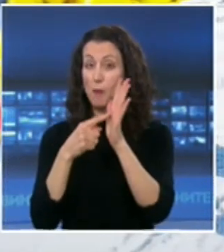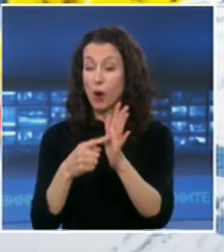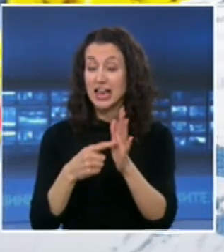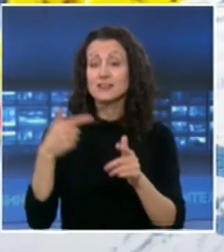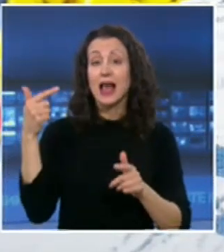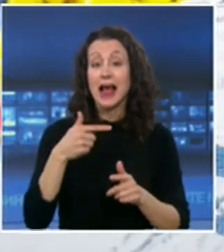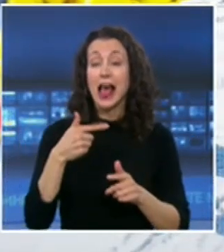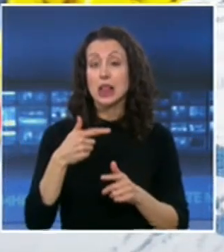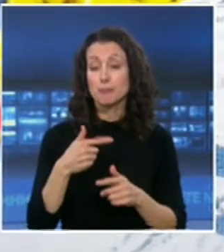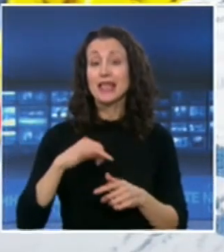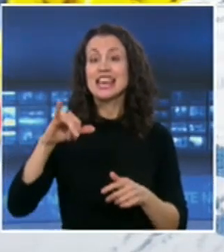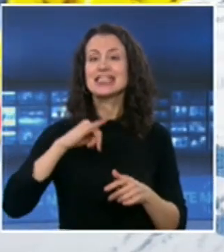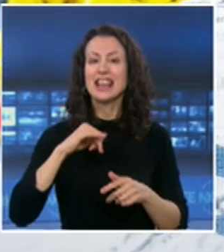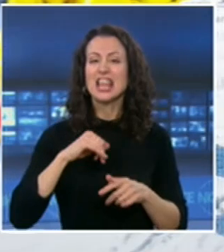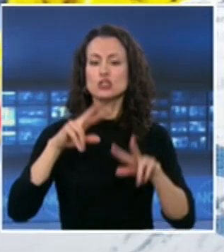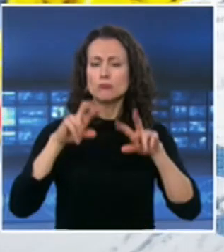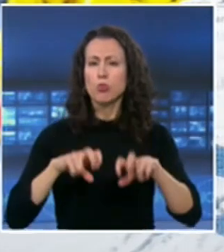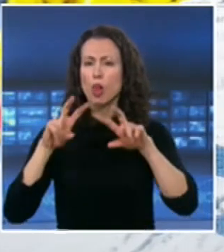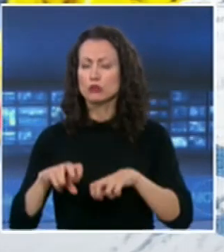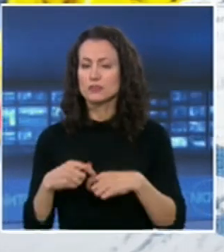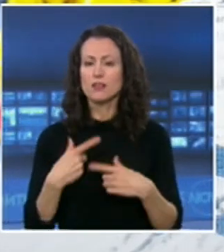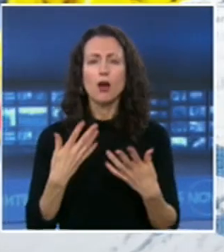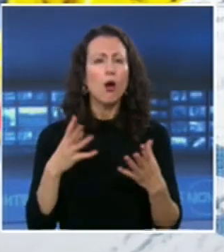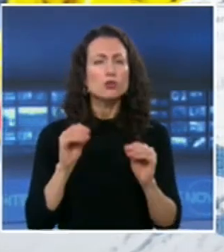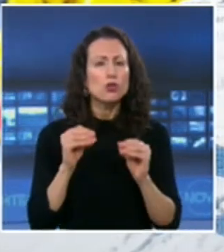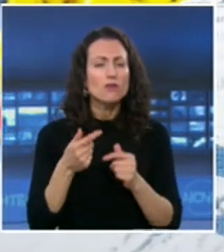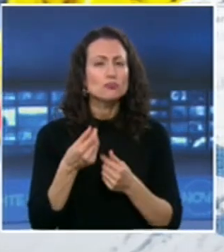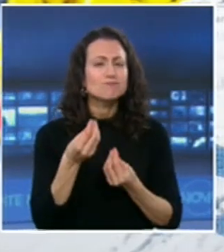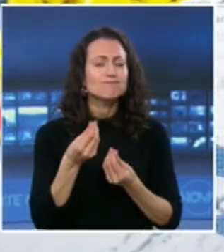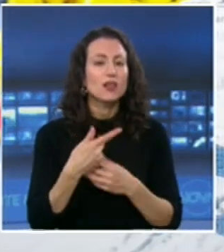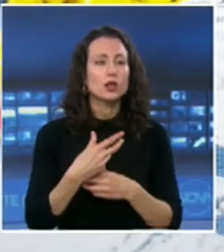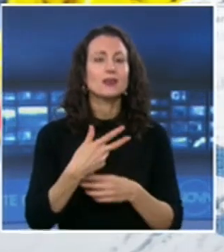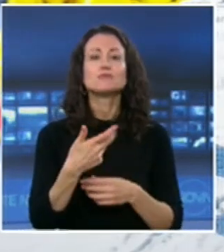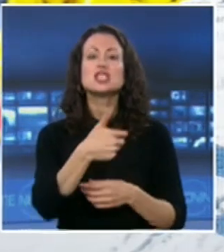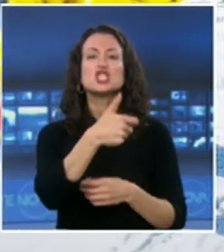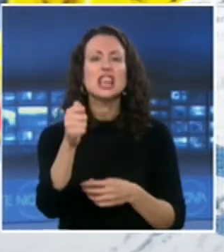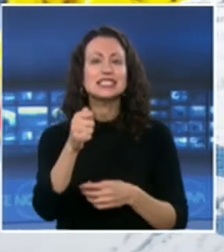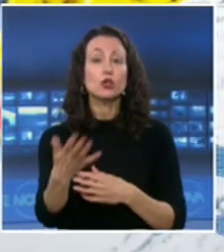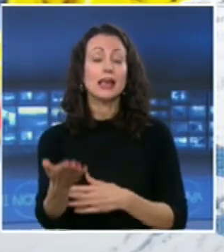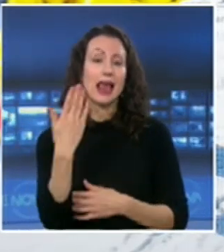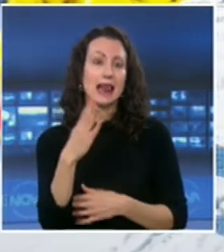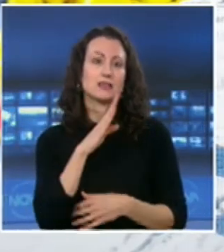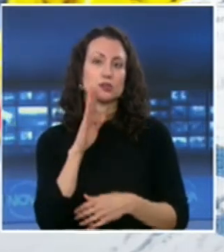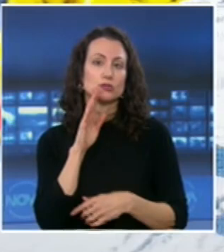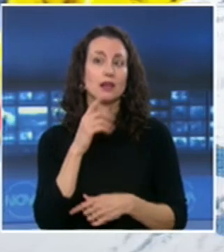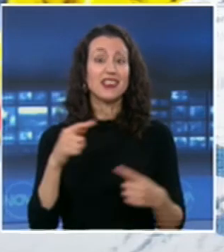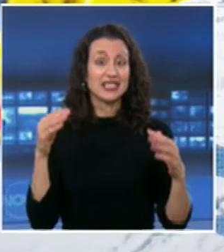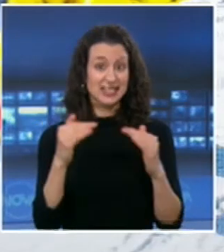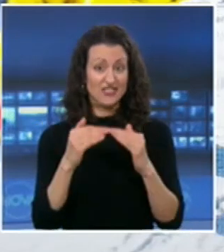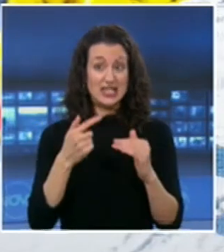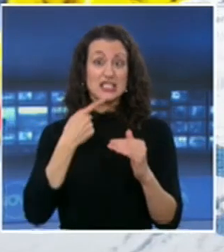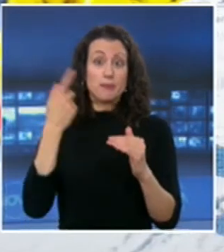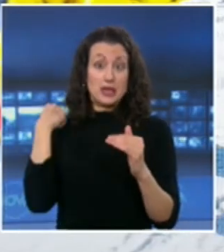International. Условно това се равнява на около 600 000 души. В сравнение с миналата година спадът е около 4 пъти.